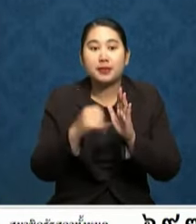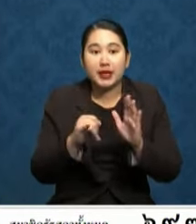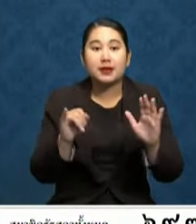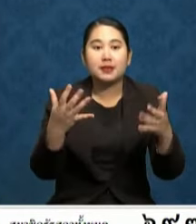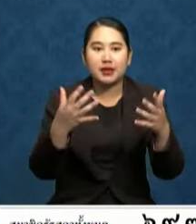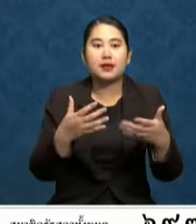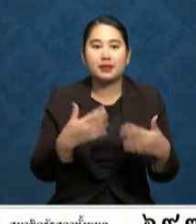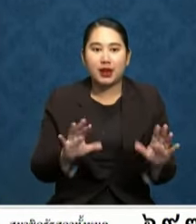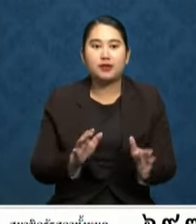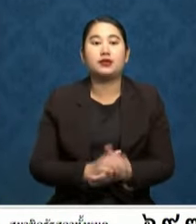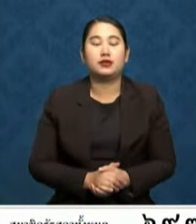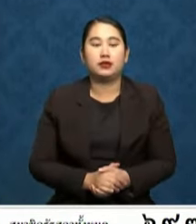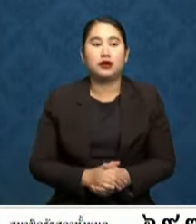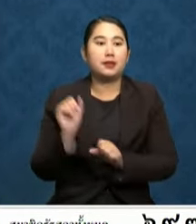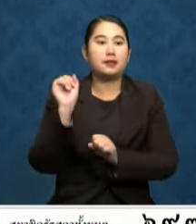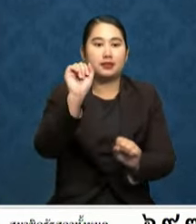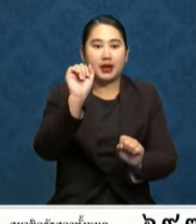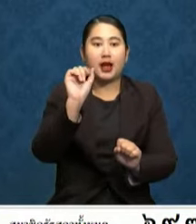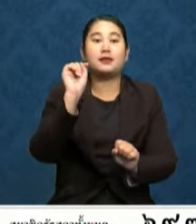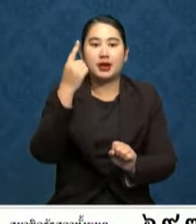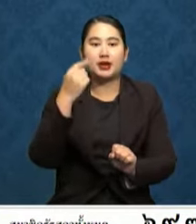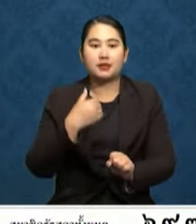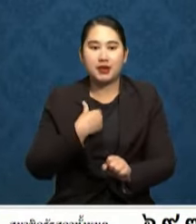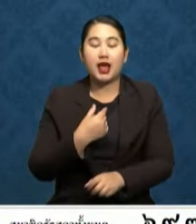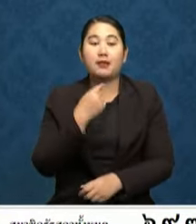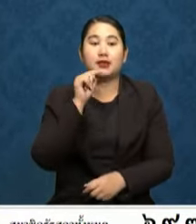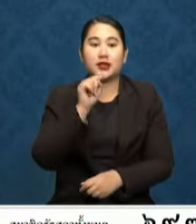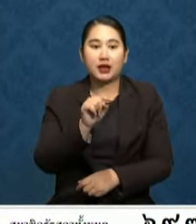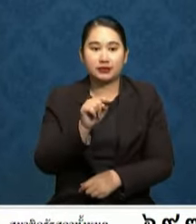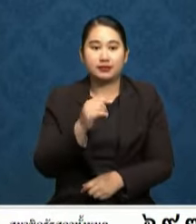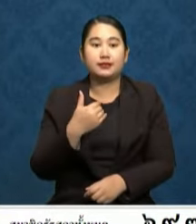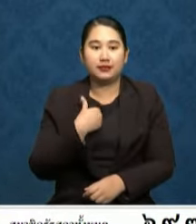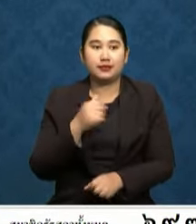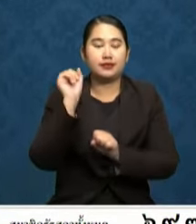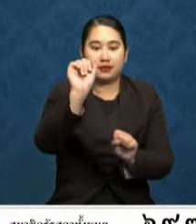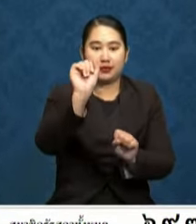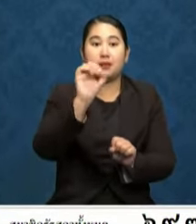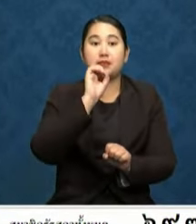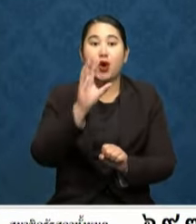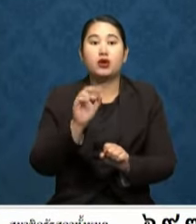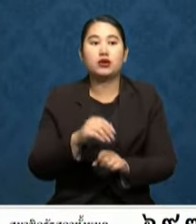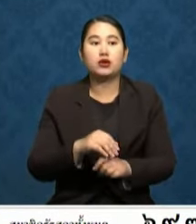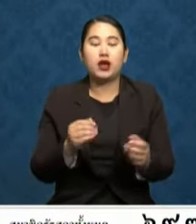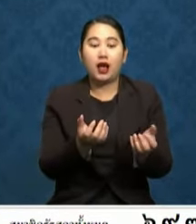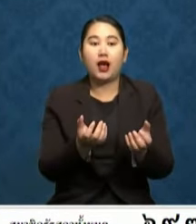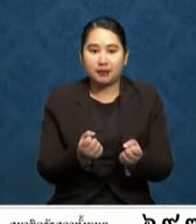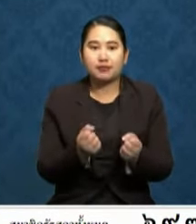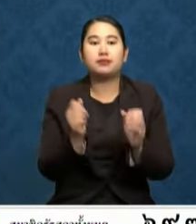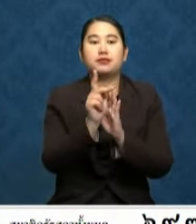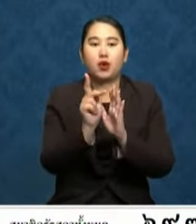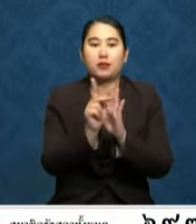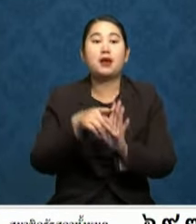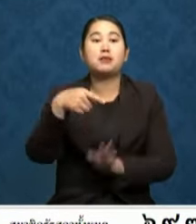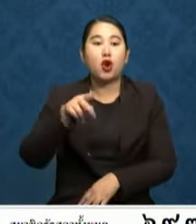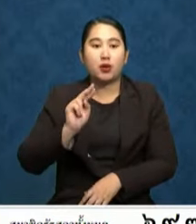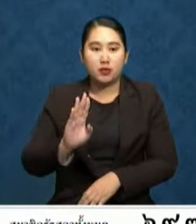66ทับ23พลเอกเปรมสินสุรานนท์ออกคำสั่งนายกรัฐมนตรีนิรโทษกรรมรองรับพ.ร.บ.ดังกล่าวผ